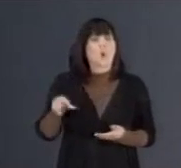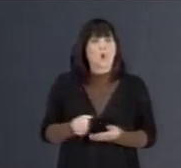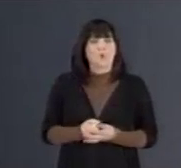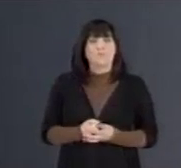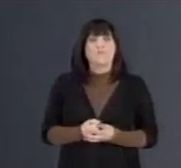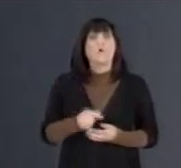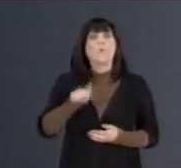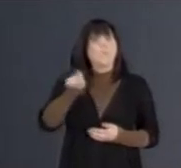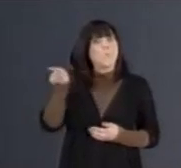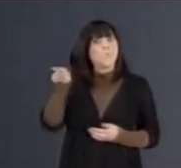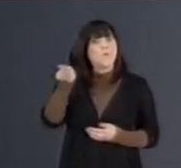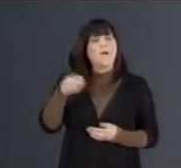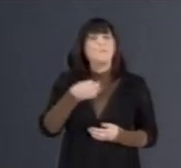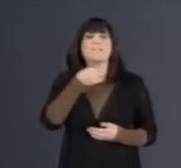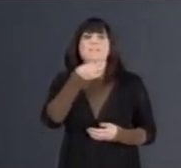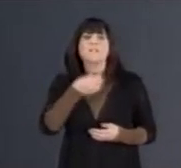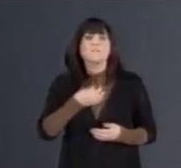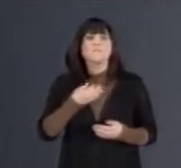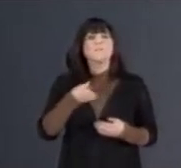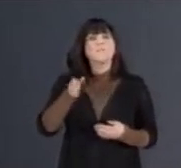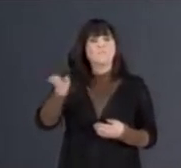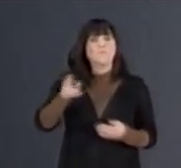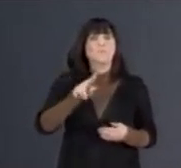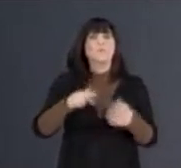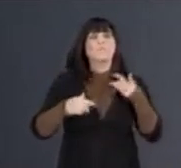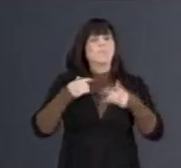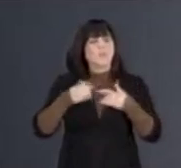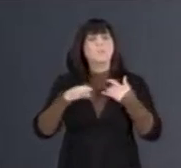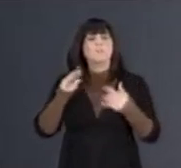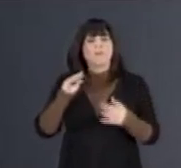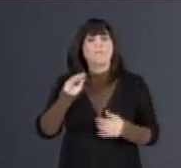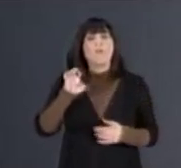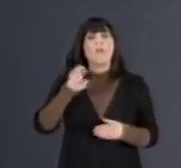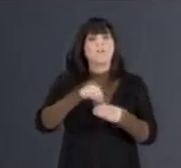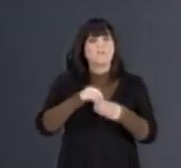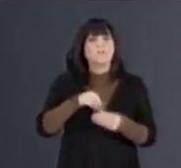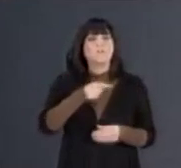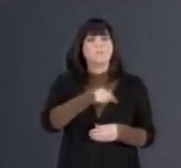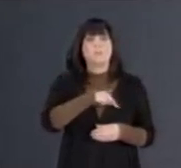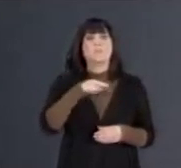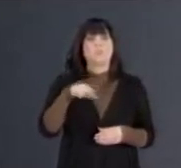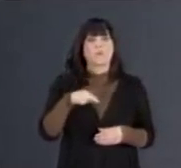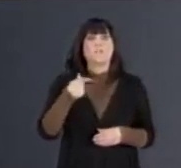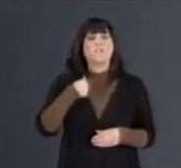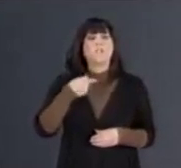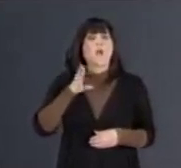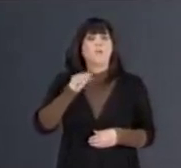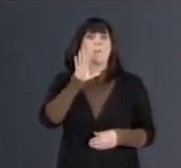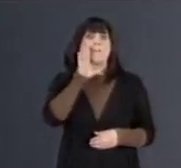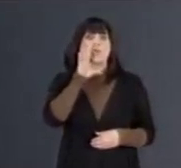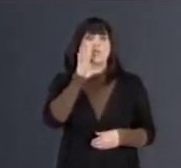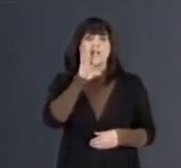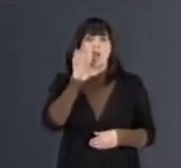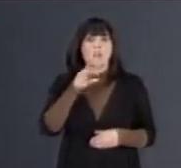ndaw jistidduhni u fil-tit-kleb għajrug għis doħrruċa l-elezzjoni l-aktivita jittak għumara ta' l-reli brussel